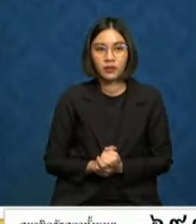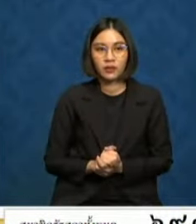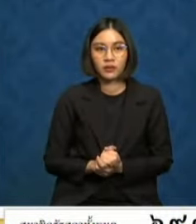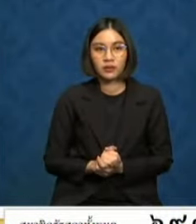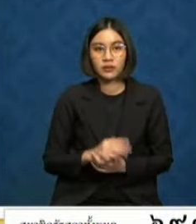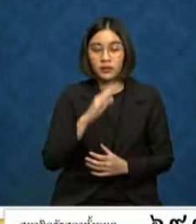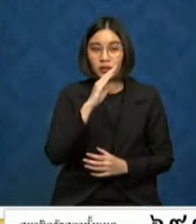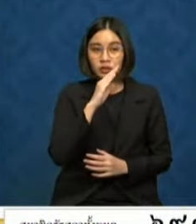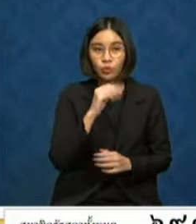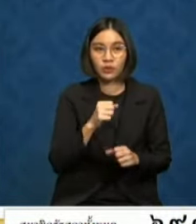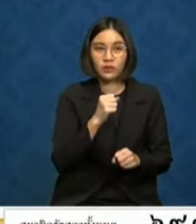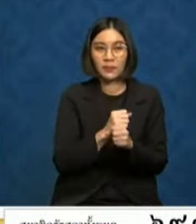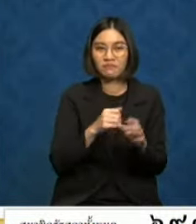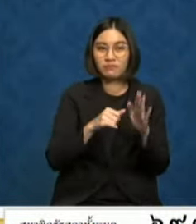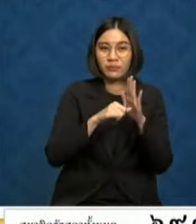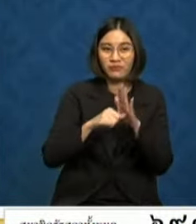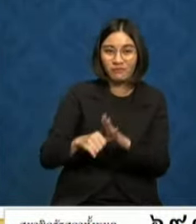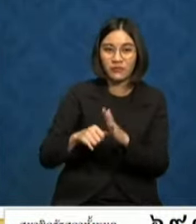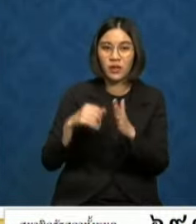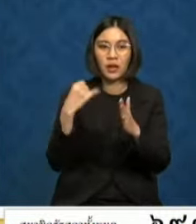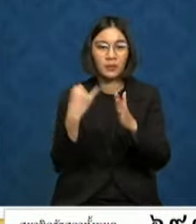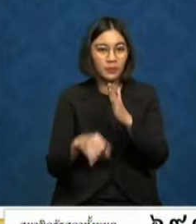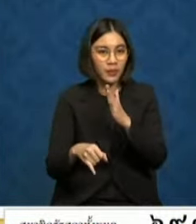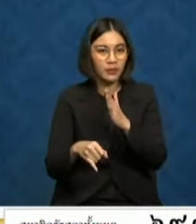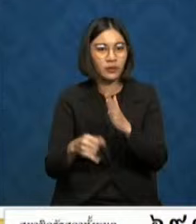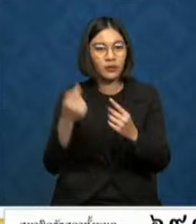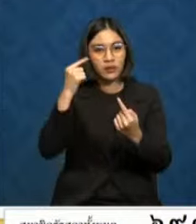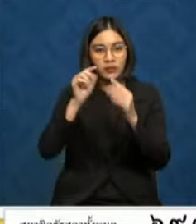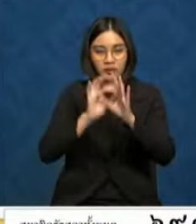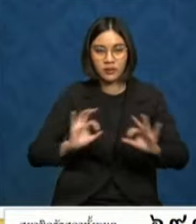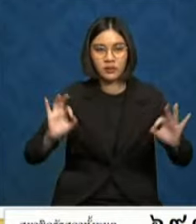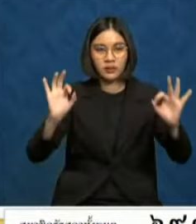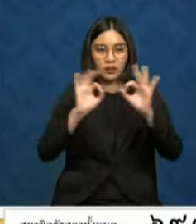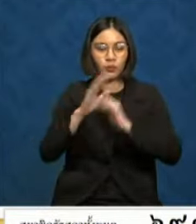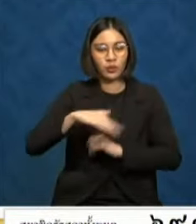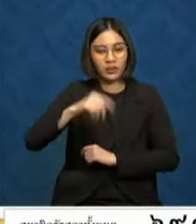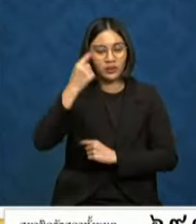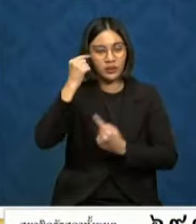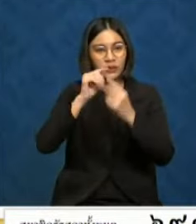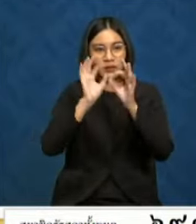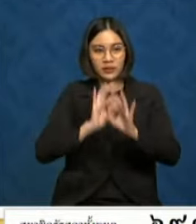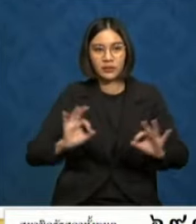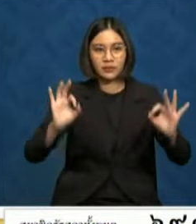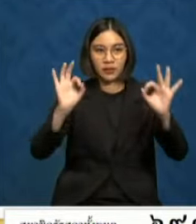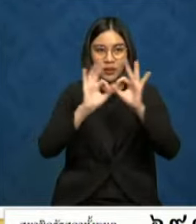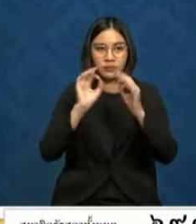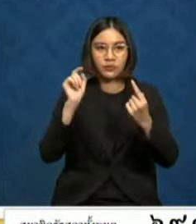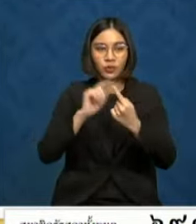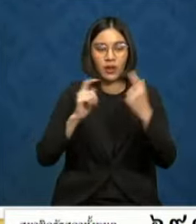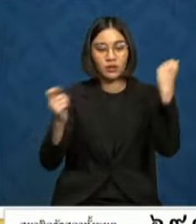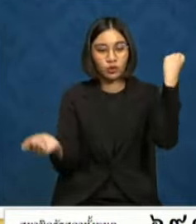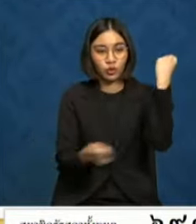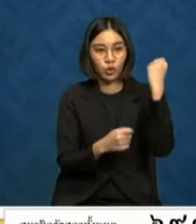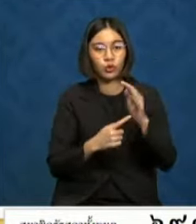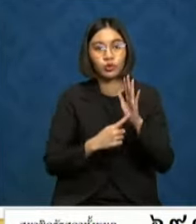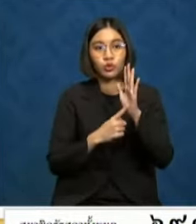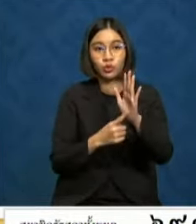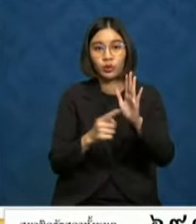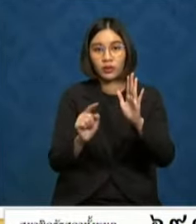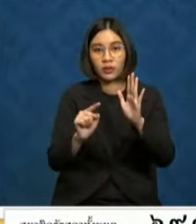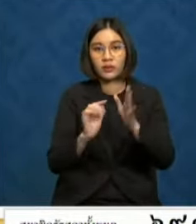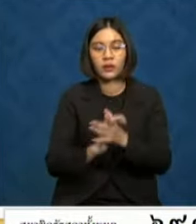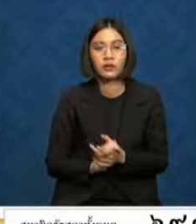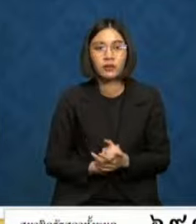ละเมิดที่ทุกท่านอาจจะให้ความสำคัญคือ essential elements และนำไปสู่การลงโทษเช่นการนับ